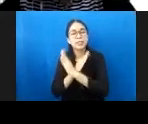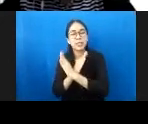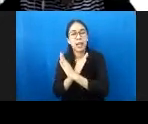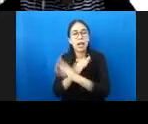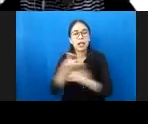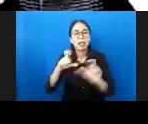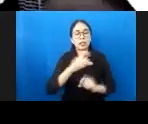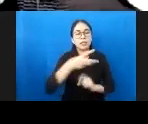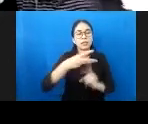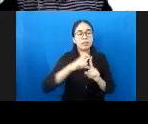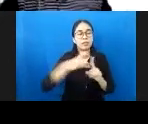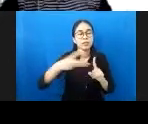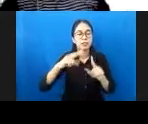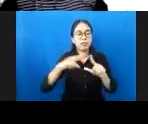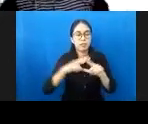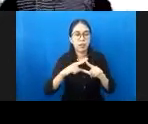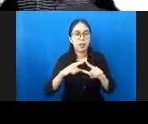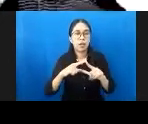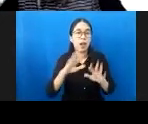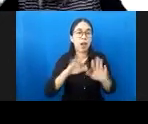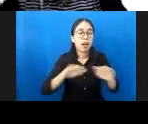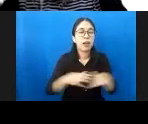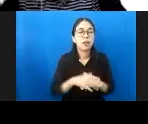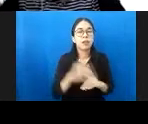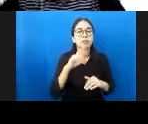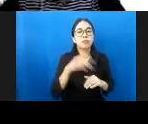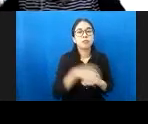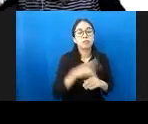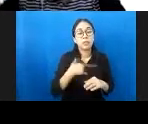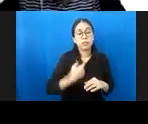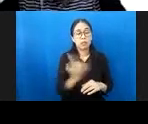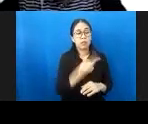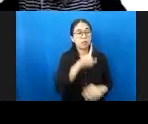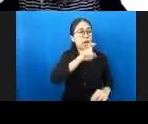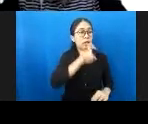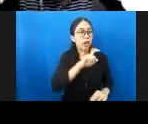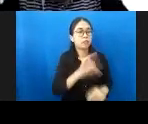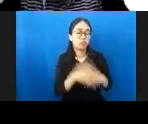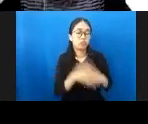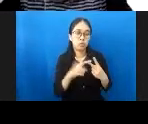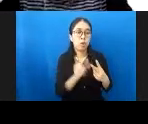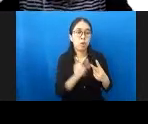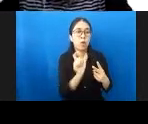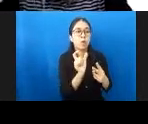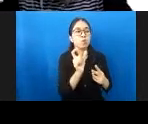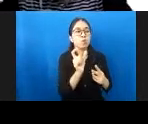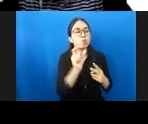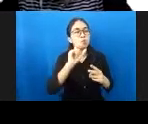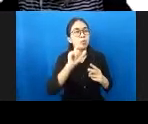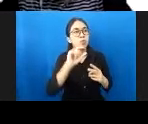teknik TPNC, ya. Kita tanya, kemudian juga puji, ya, nasihati bagaimana yang benar,